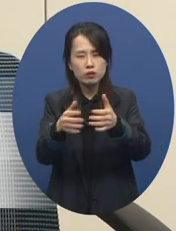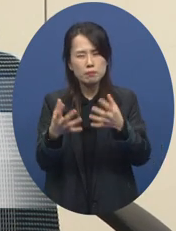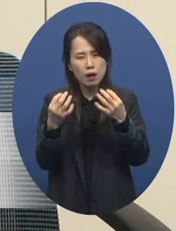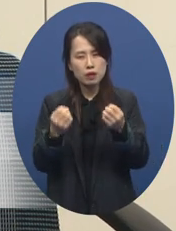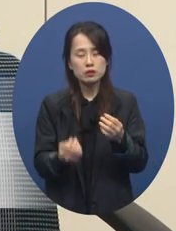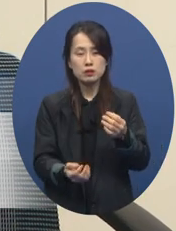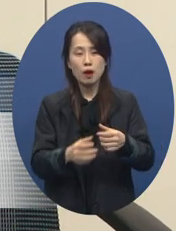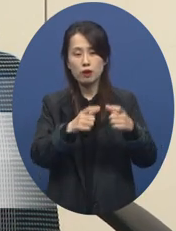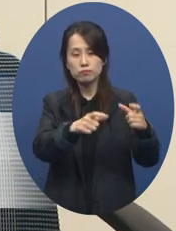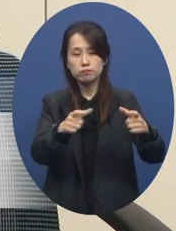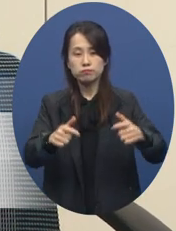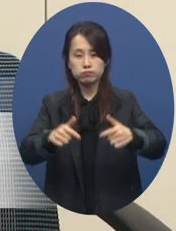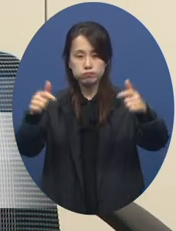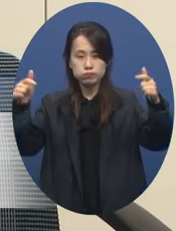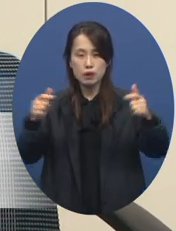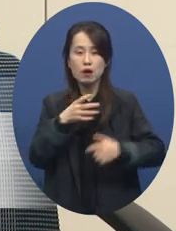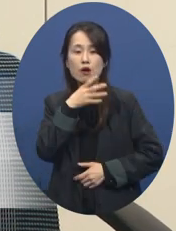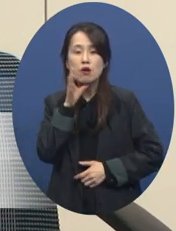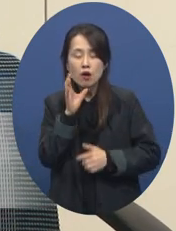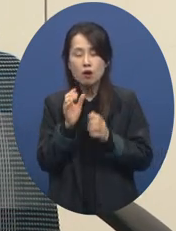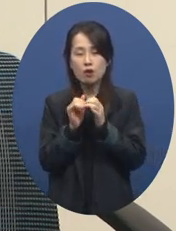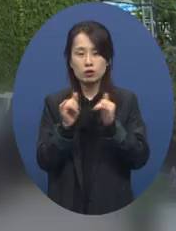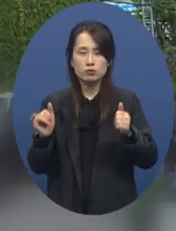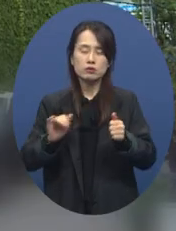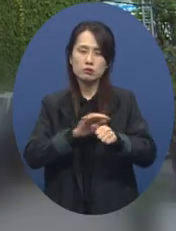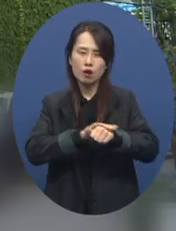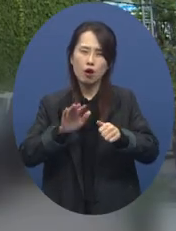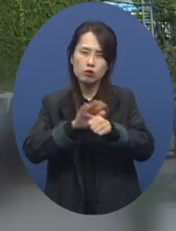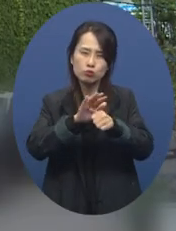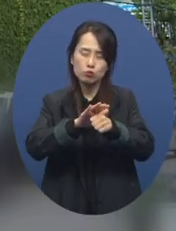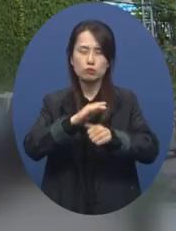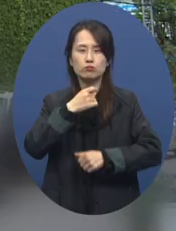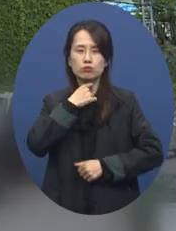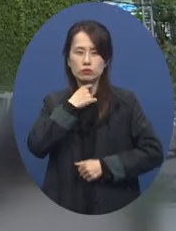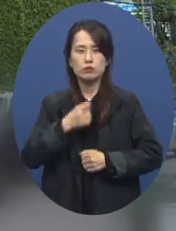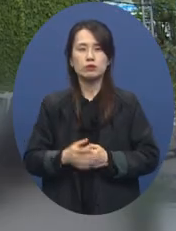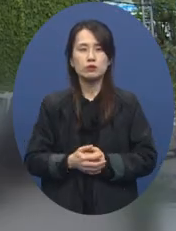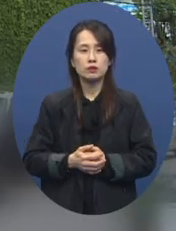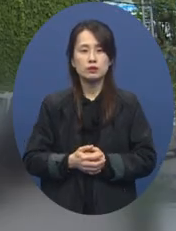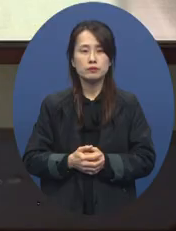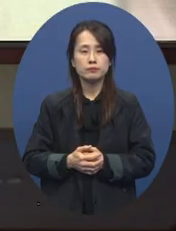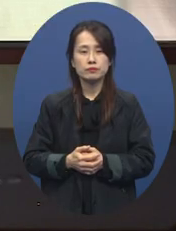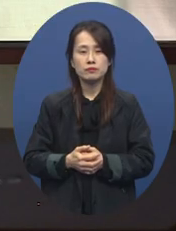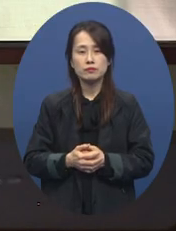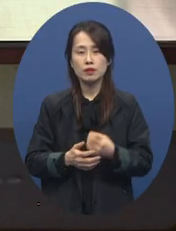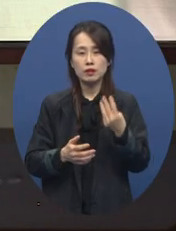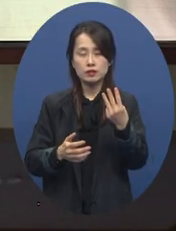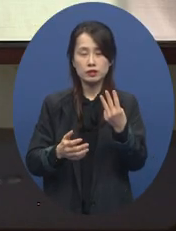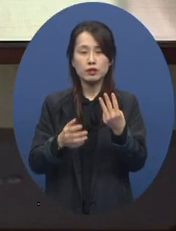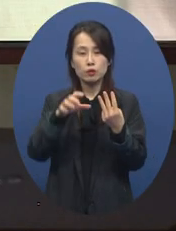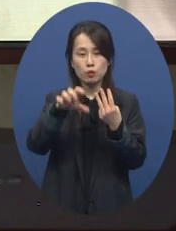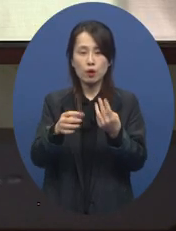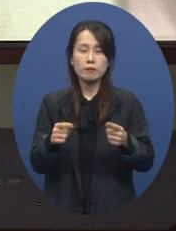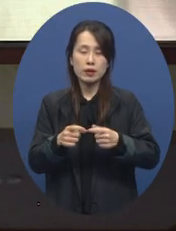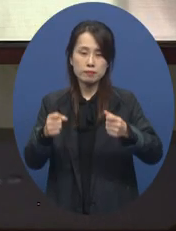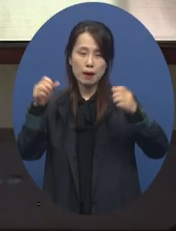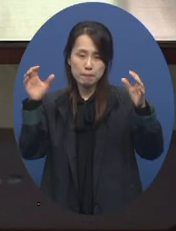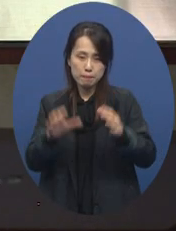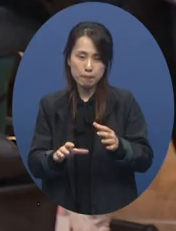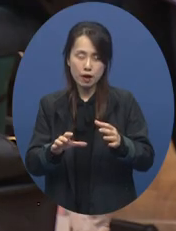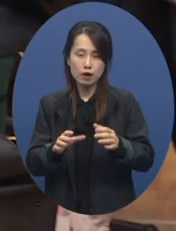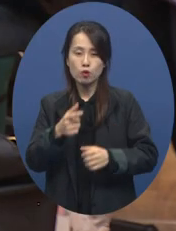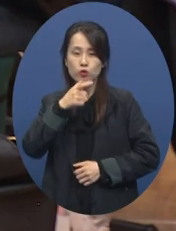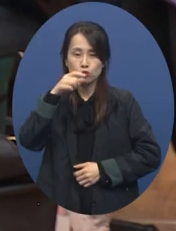많이 생겨서 어려운 노인들을 잘 도와주셨으면 좋겠습니다. 경기도 노인보호전문기관은 나머지 세 곳과의 협업은 물론